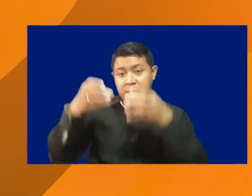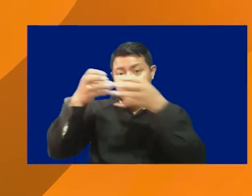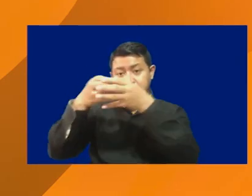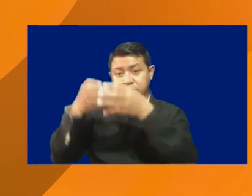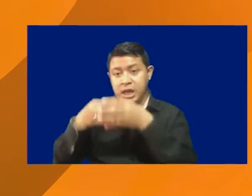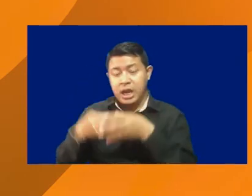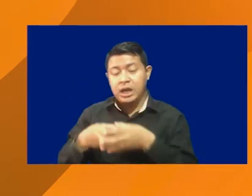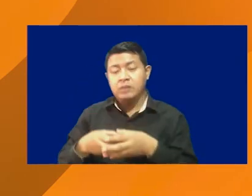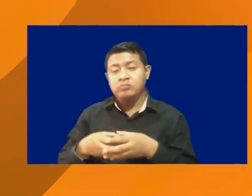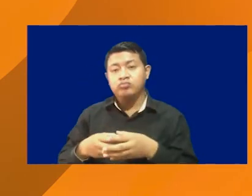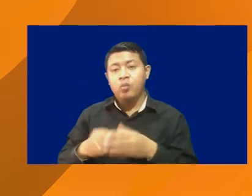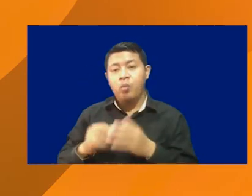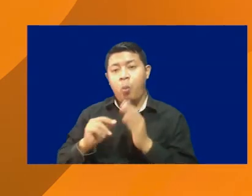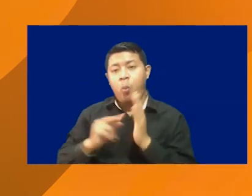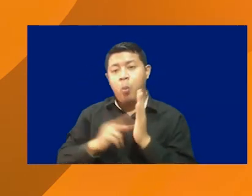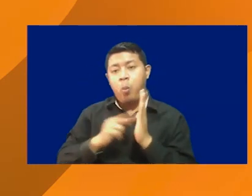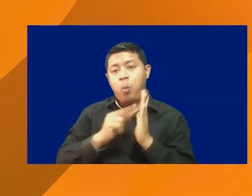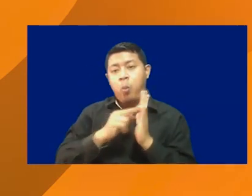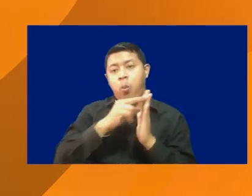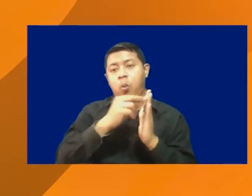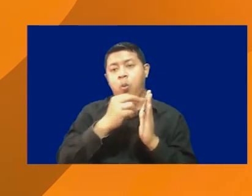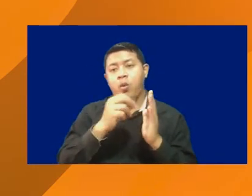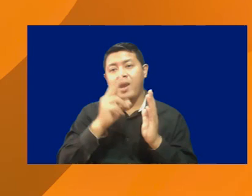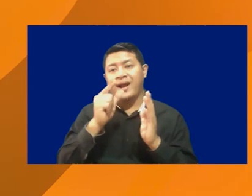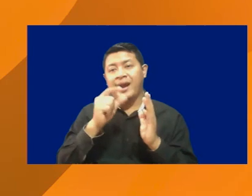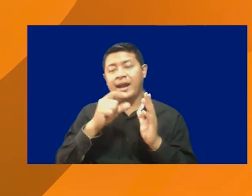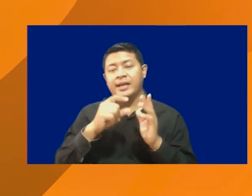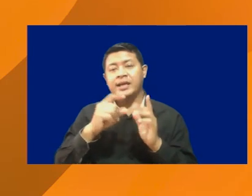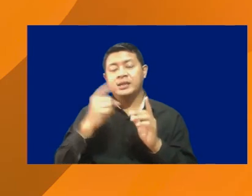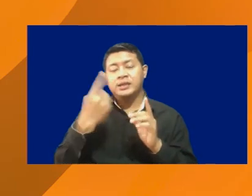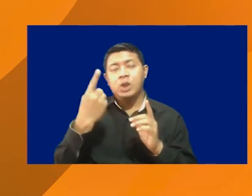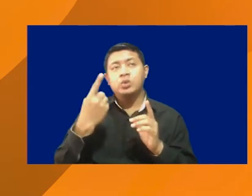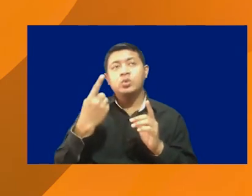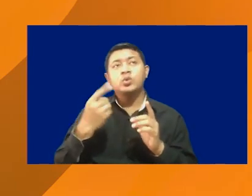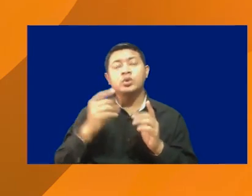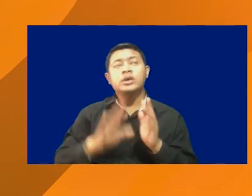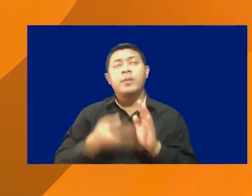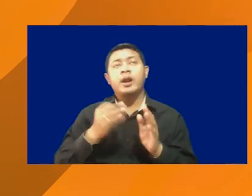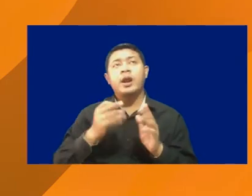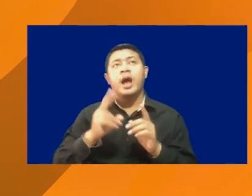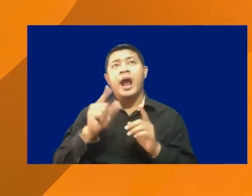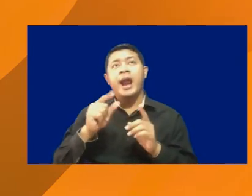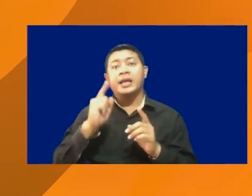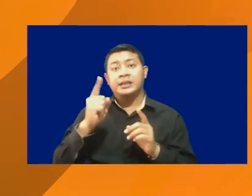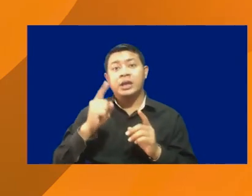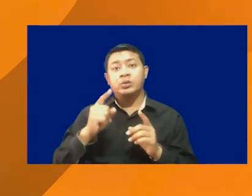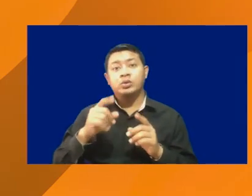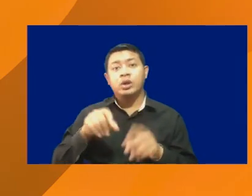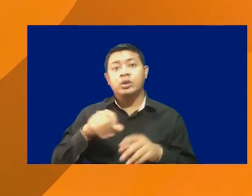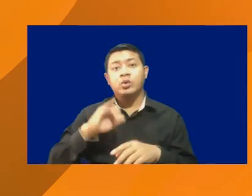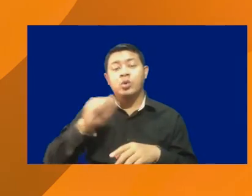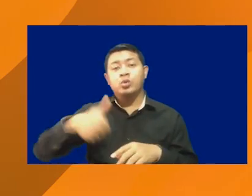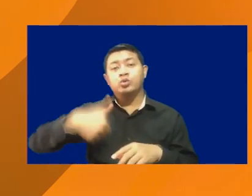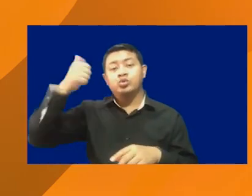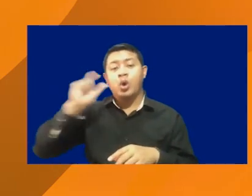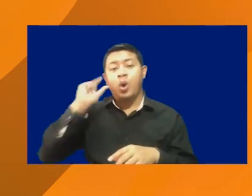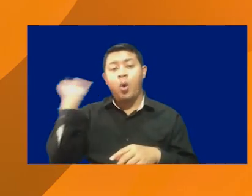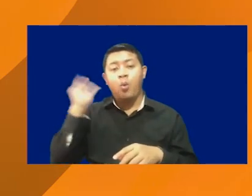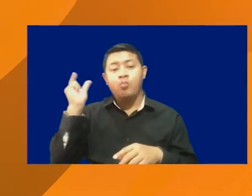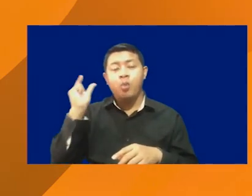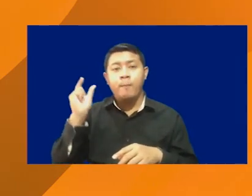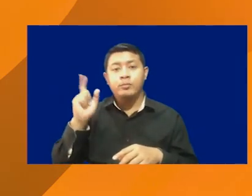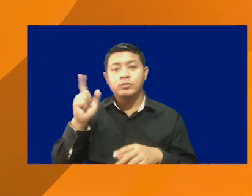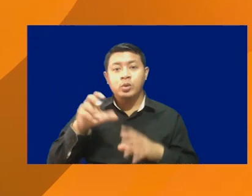untuk menjadi tiga besar. Dan saya ingat banget pertama kali saya itu ranking satu dan sekaligus jadi juara